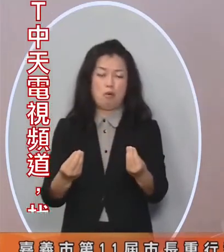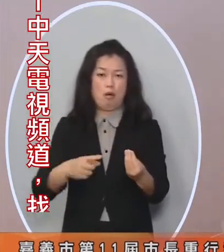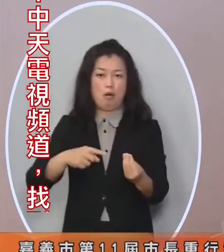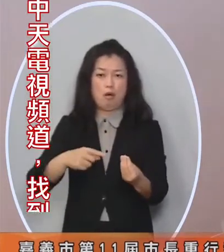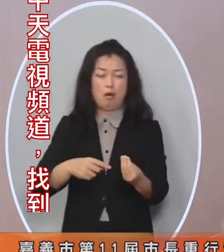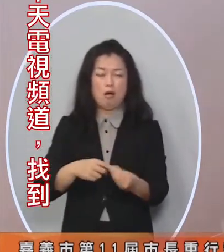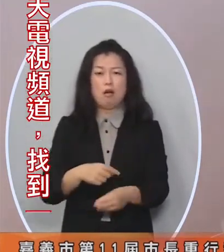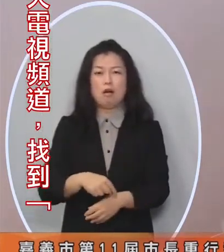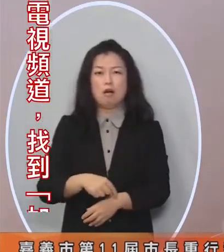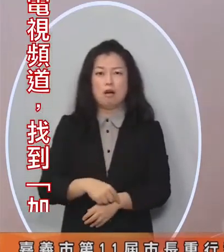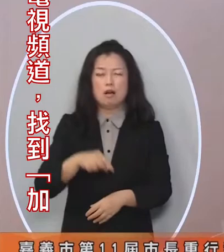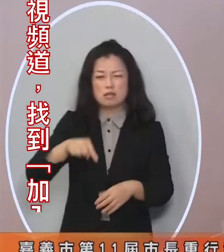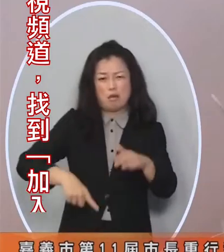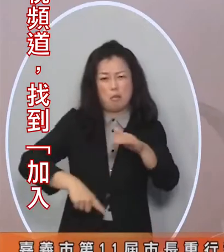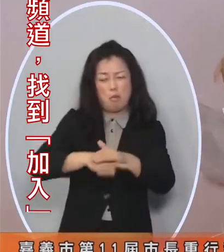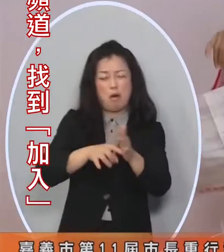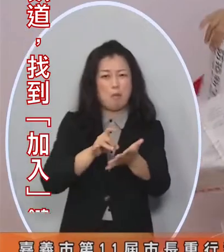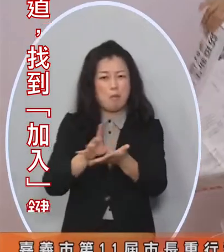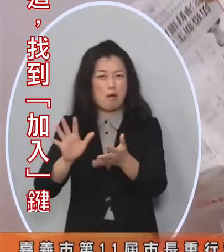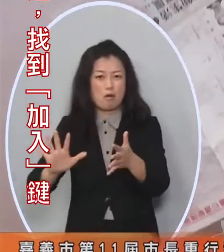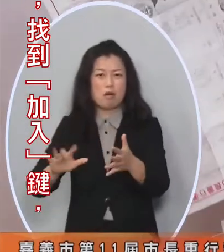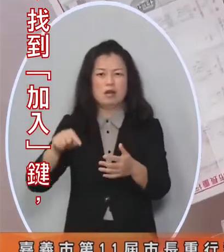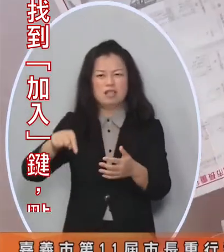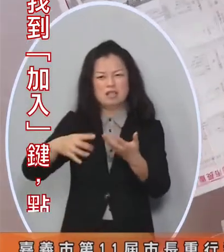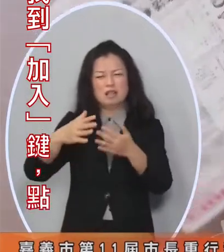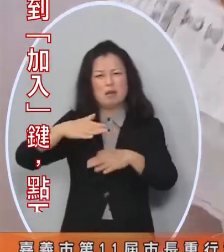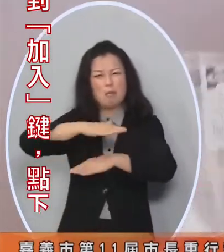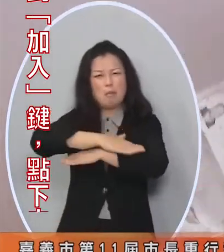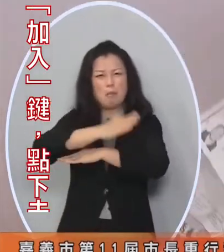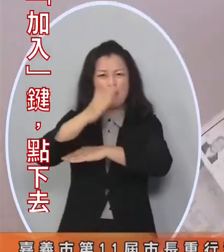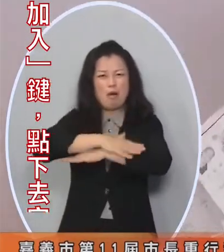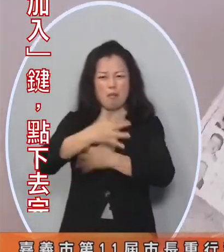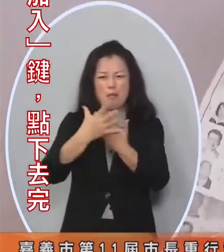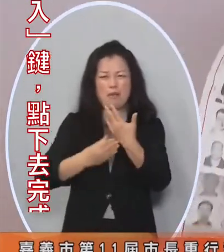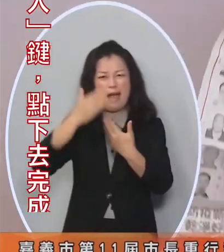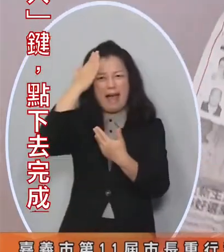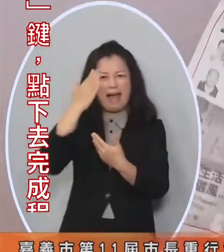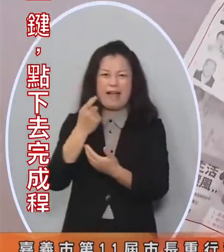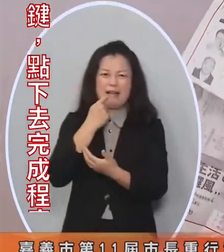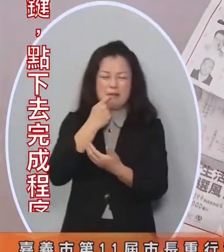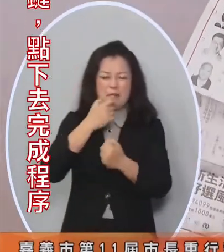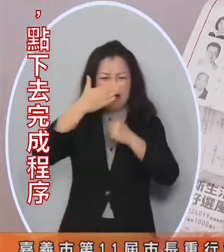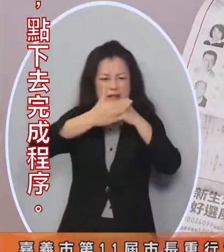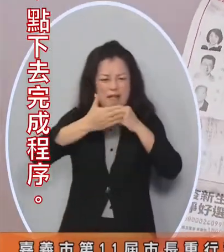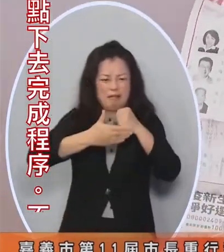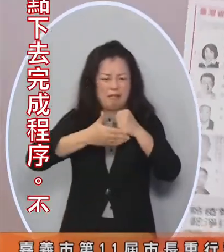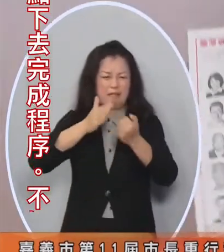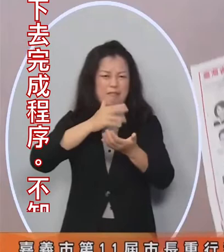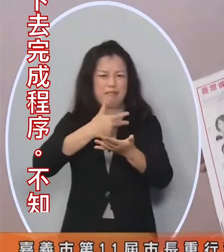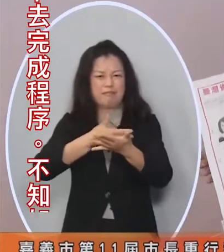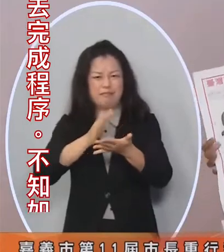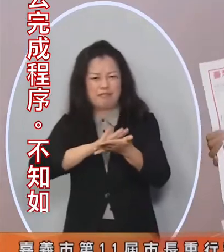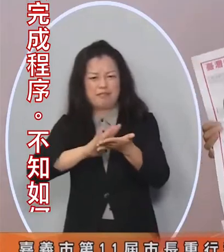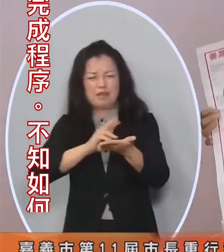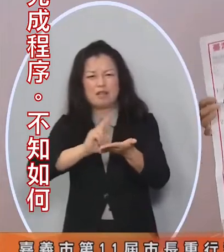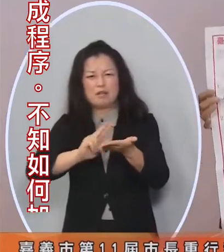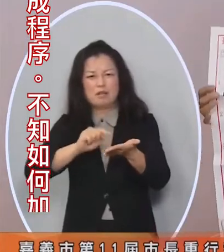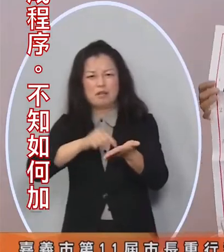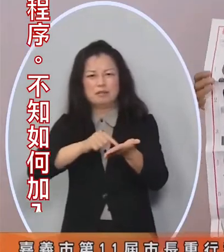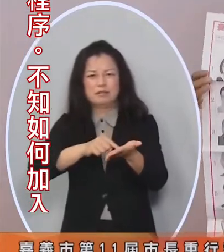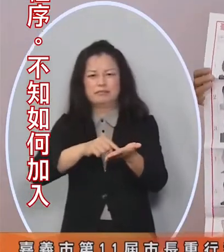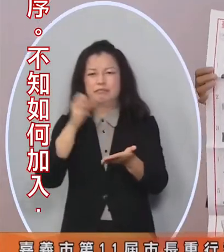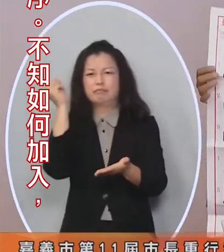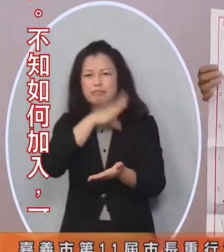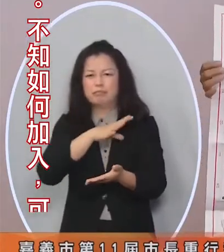么选票还可以印成黑白，把我候选人的照片啊印得比这个出刷的人还不如啊？这就是选委会在摆烂